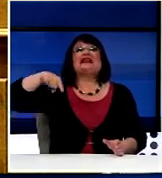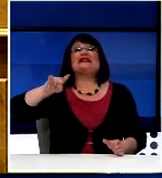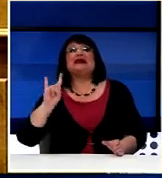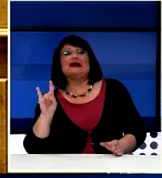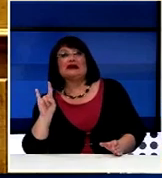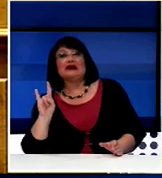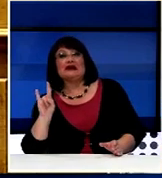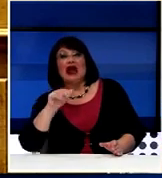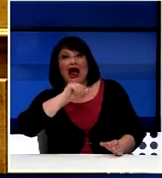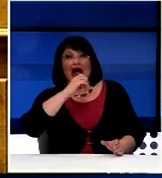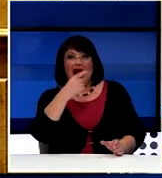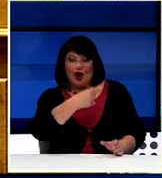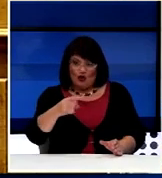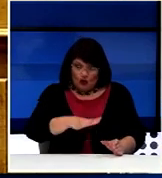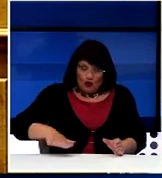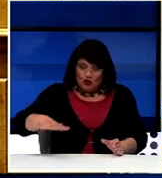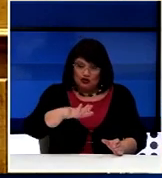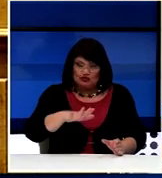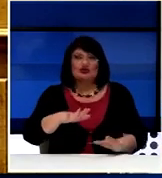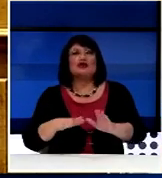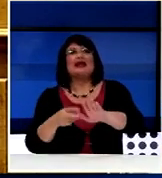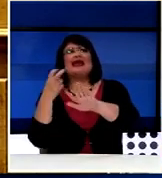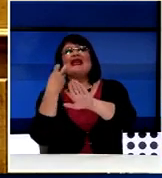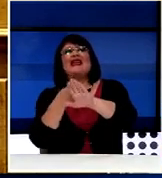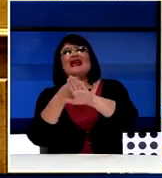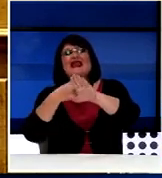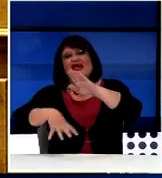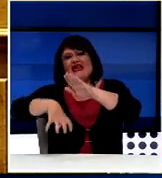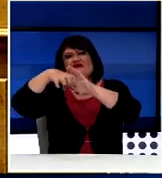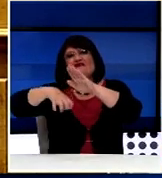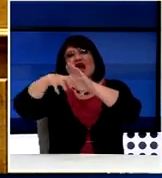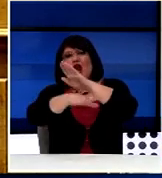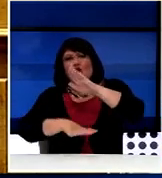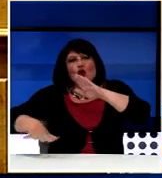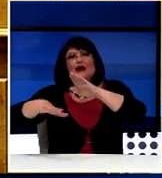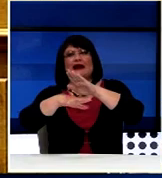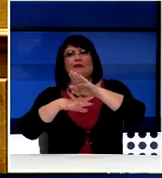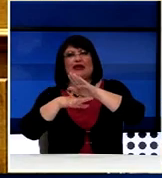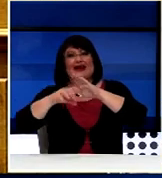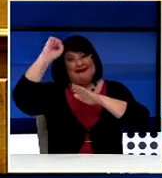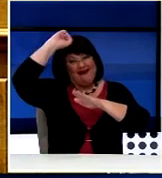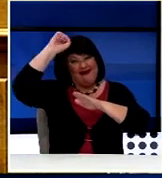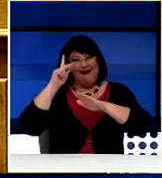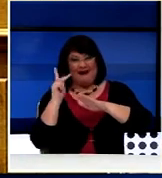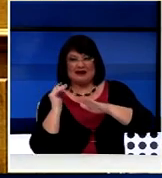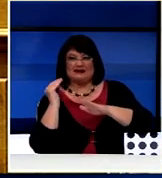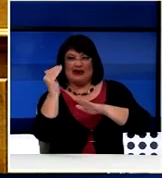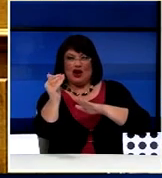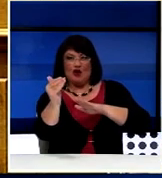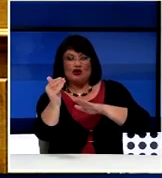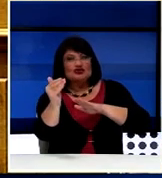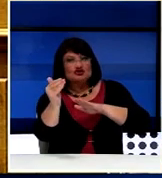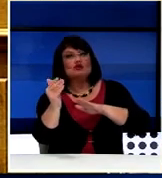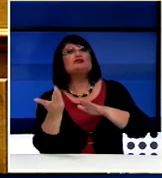συμφωνία ΑΟΣ τα όρια της υφαλοκρηπίδας σε αυτήν την περίπτωση και του Καστελορίζου είναι στο